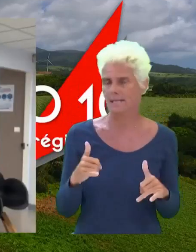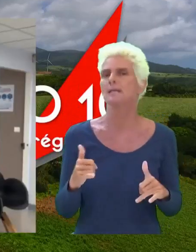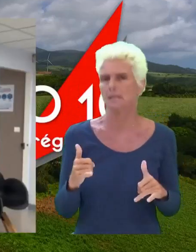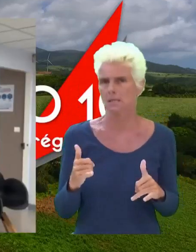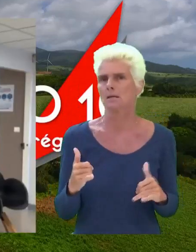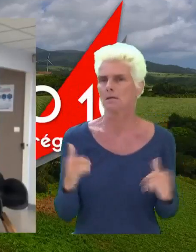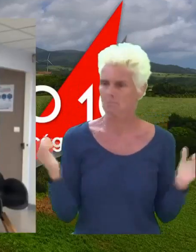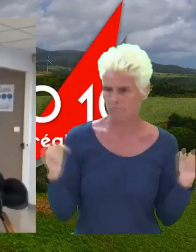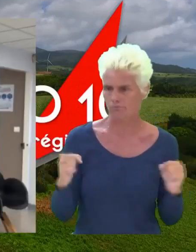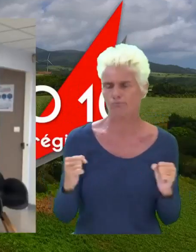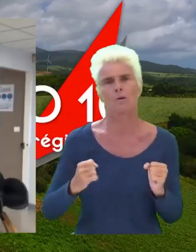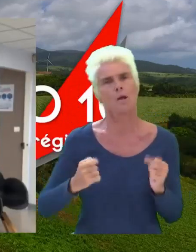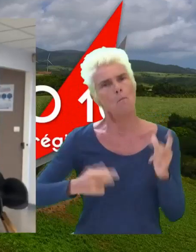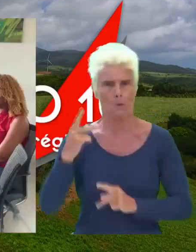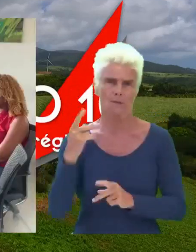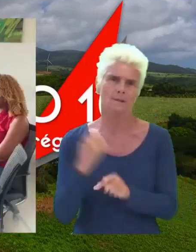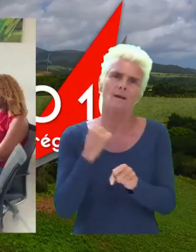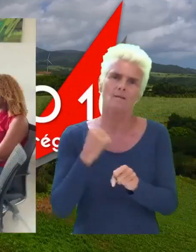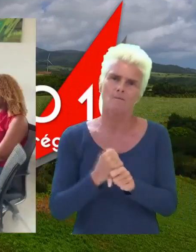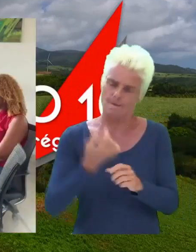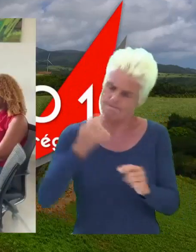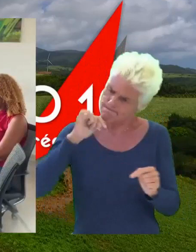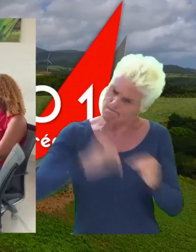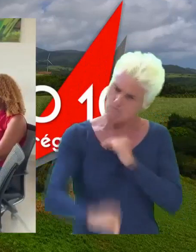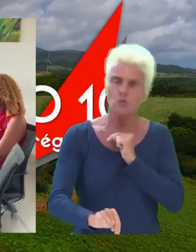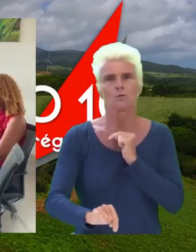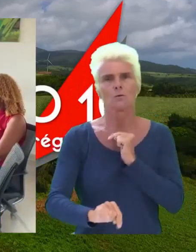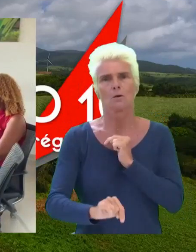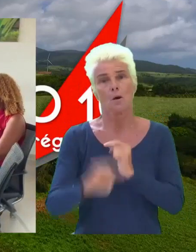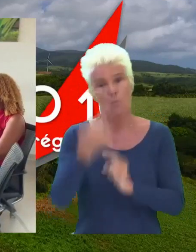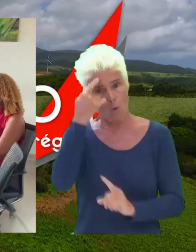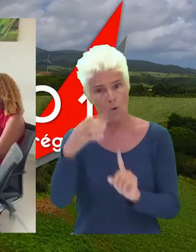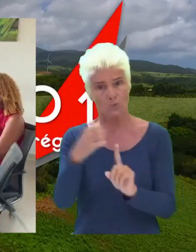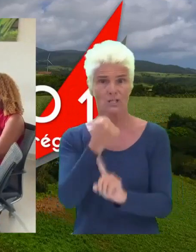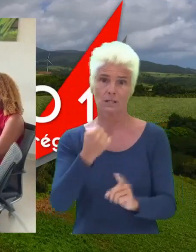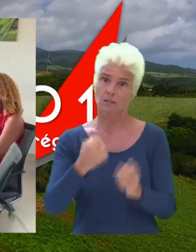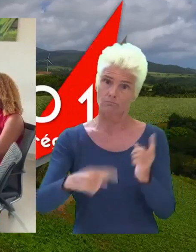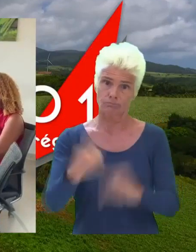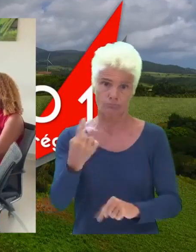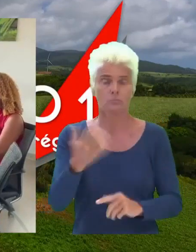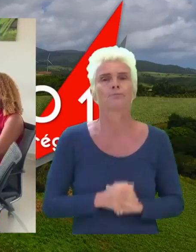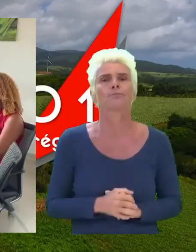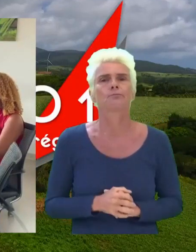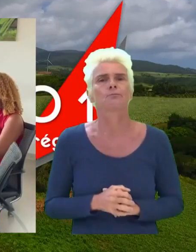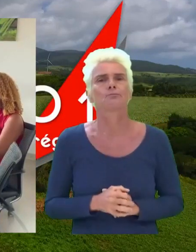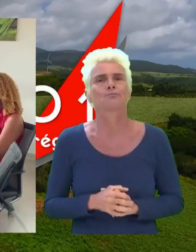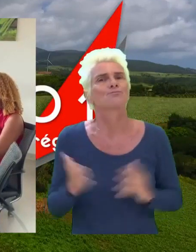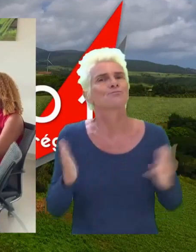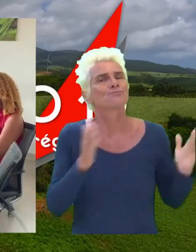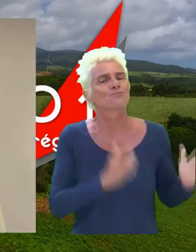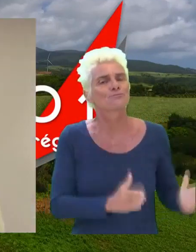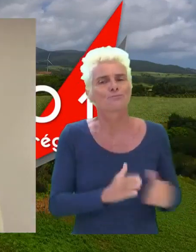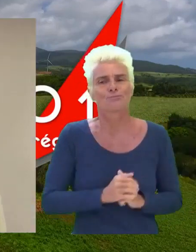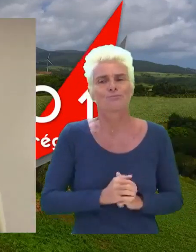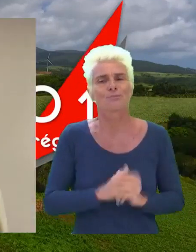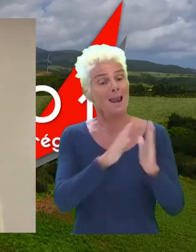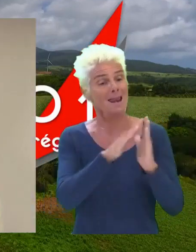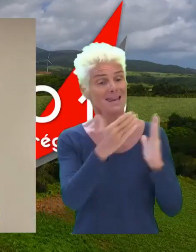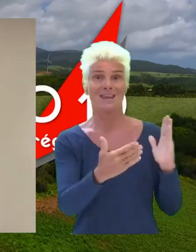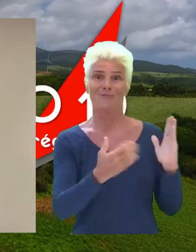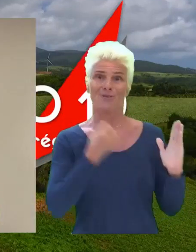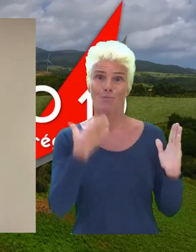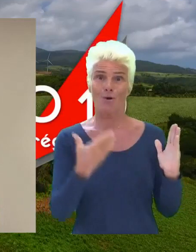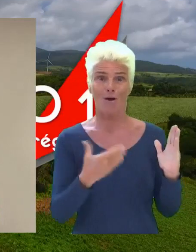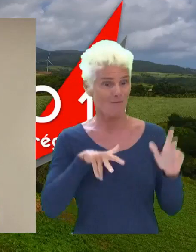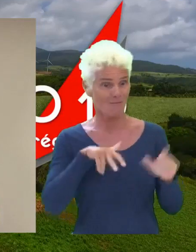moins il faudra faire plus pour atteindre nos objectifs ce fameux Livre Blanc vous voyez je je veis découvrir